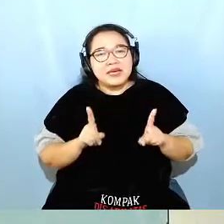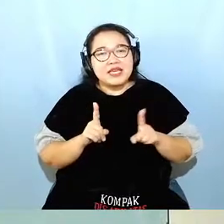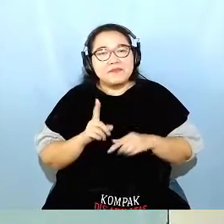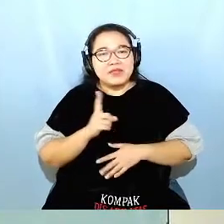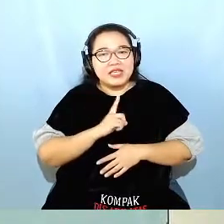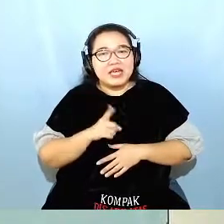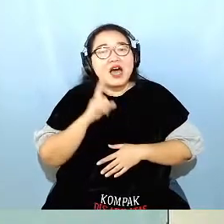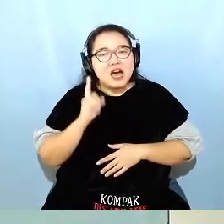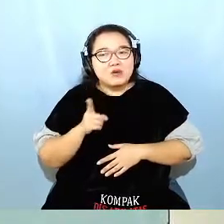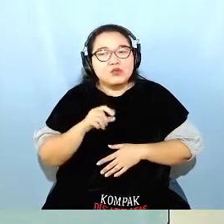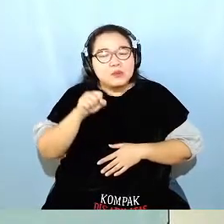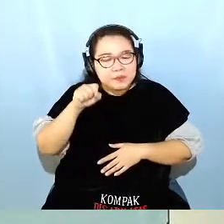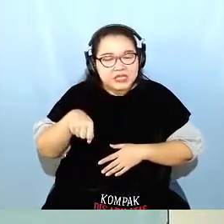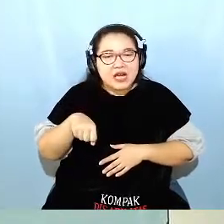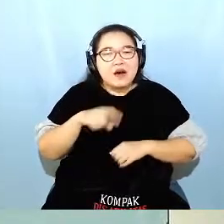Lalu yang ketiga adalah